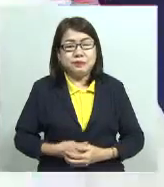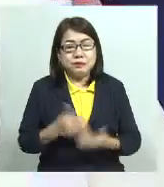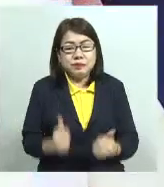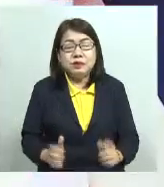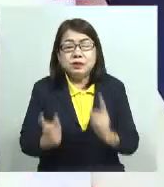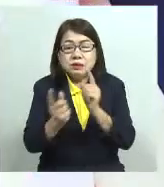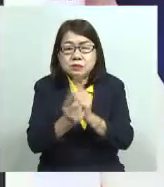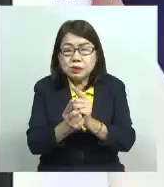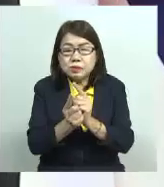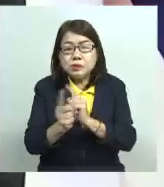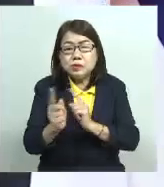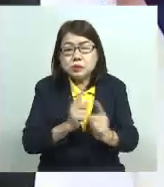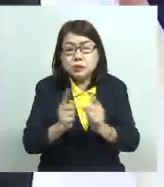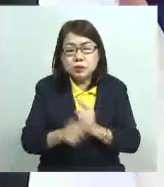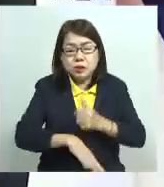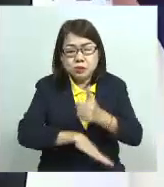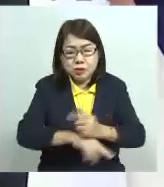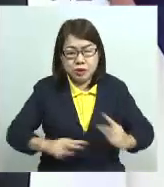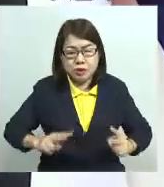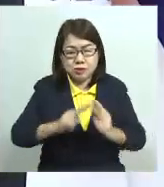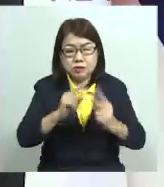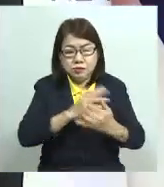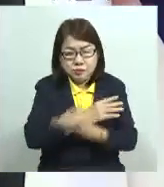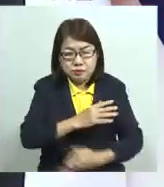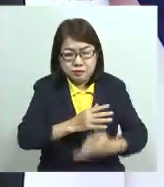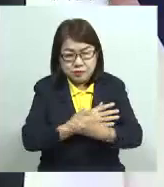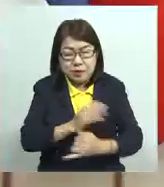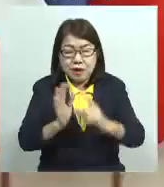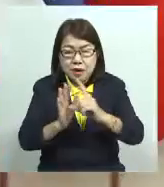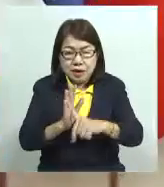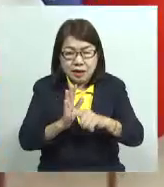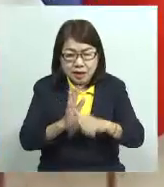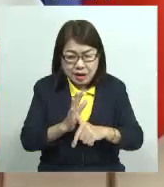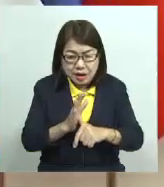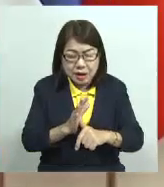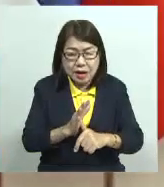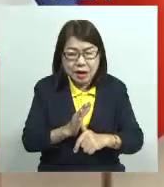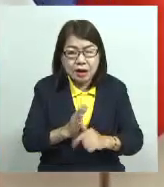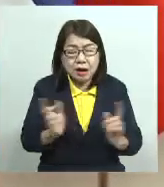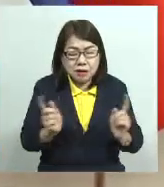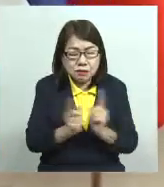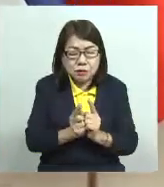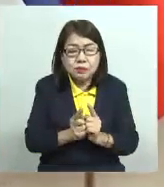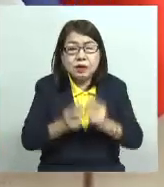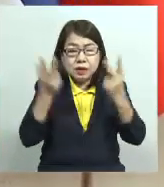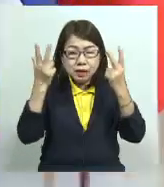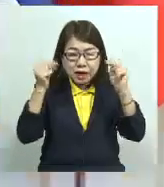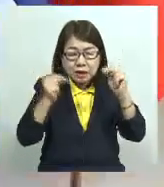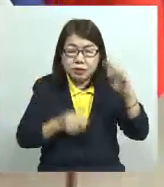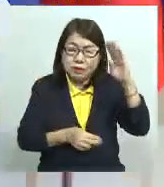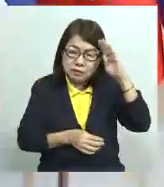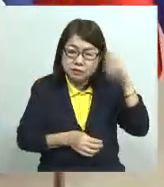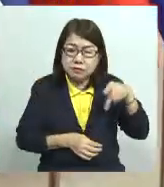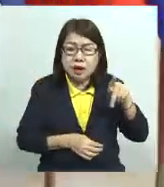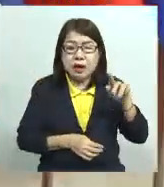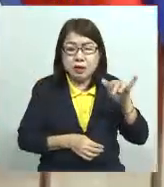ในการพบกันระหว่างรัฐมนตรีต่างประเทศอาเซียนเลขาธิการอาเซียนกับพลเอกประยุทธ์จันทร์โอชานายกรัฐมนตรีก่อนการประชุ